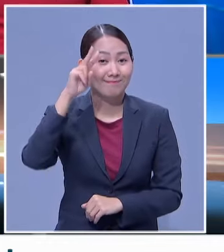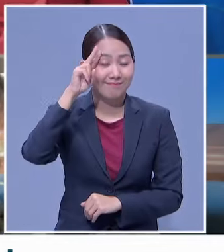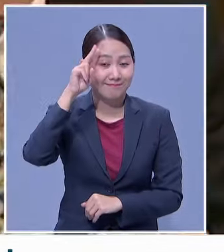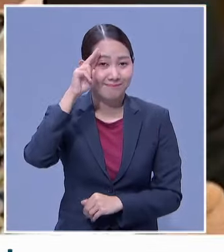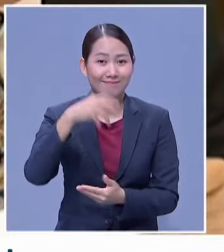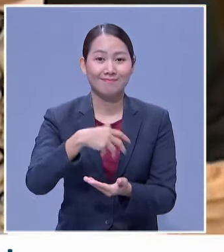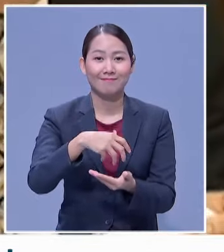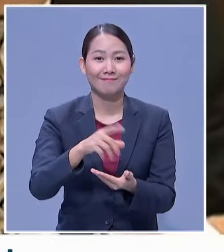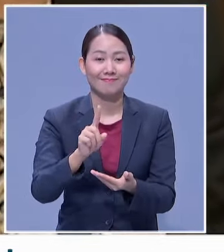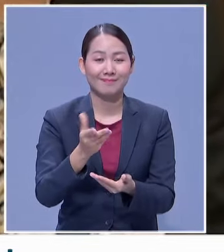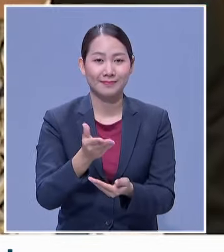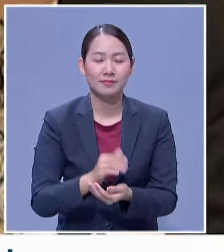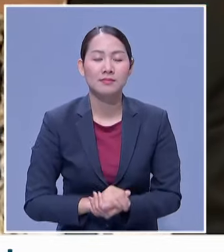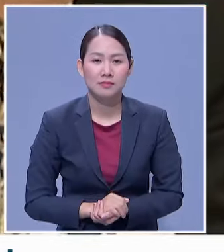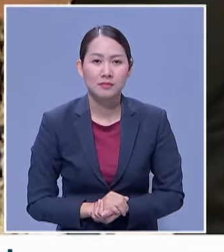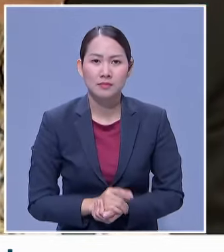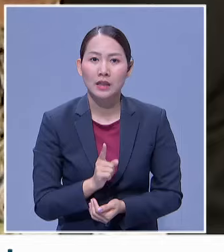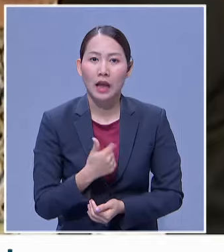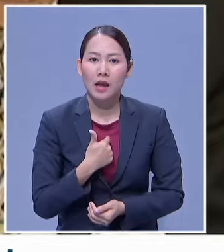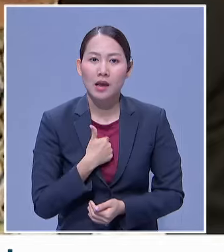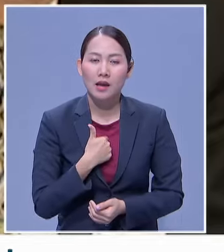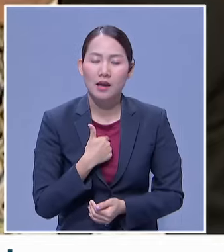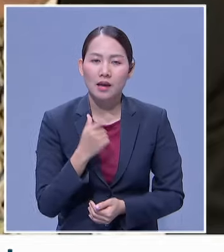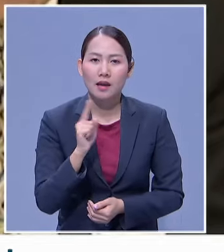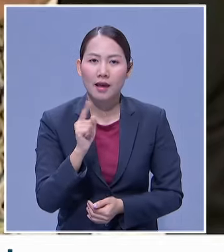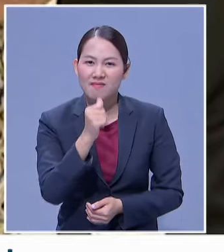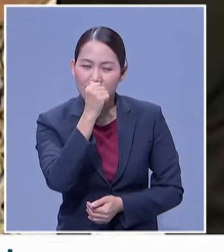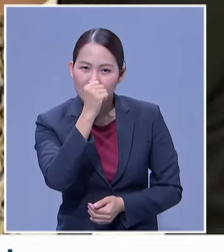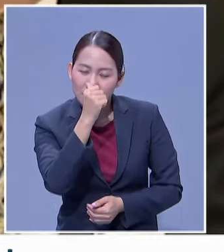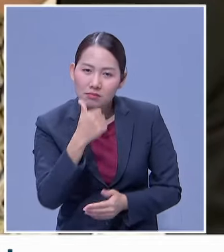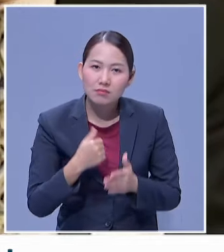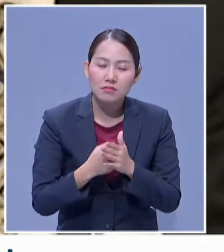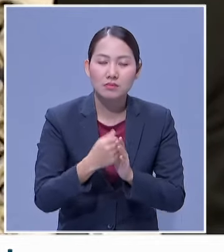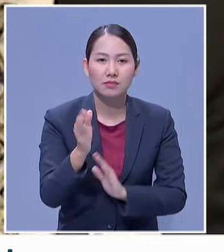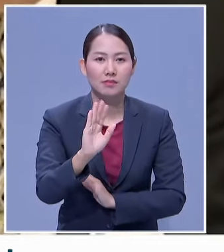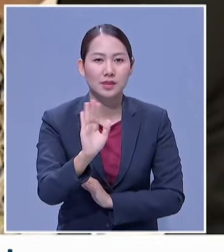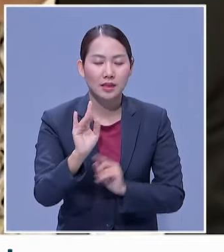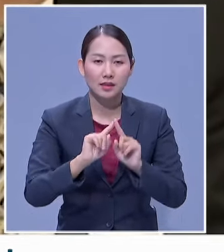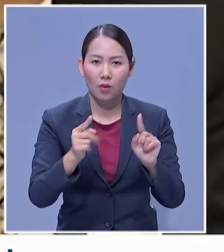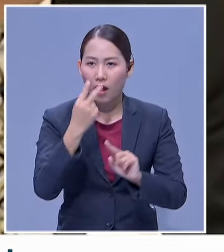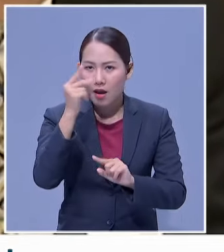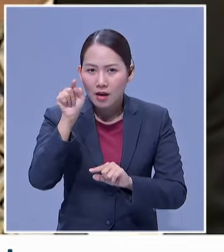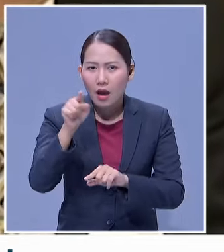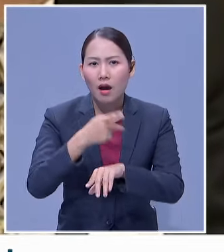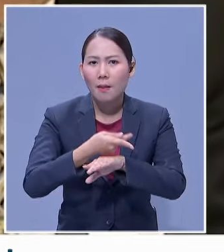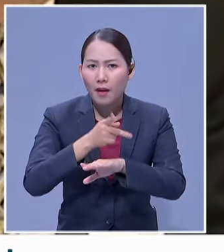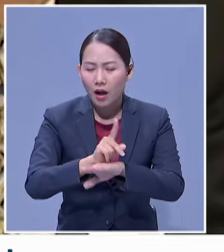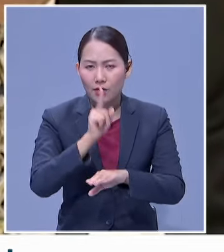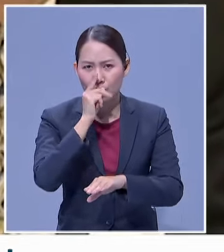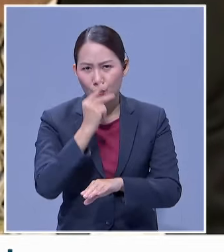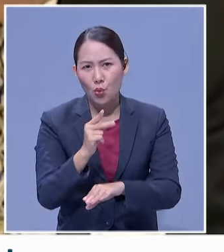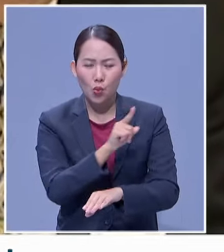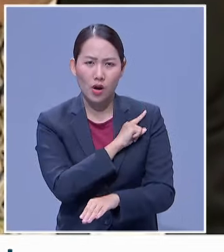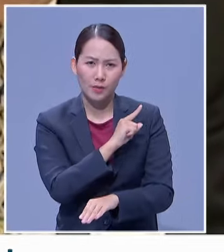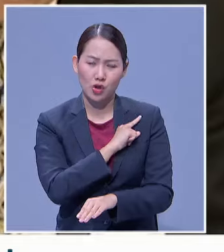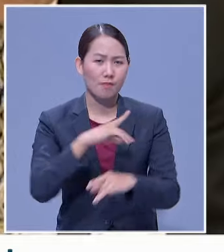แจงบอกว่าตัวเองเนี่ยไม่ได้ท้าทายอะไรแค่เห็นว่าประธานทำหน้าที่ไม่ชอบด้วยข้อบังคับจึงต้องประท้วงแล้วบอก